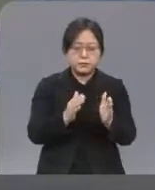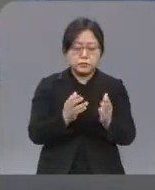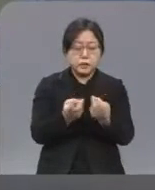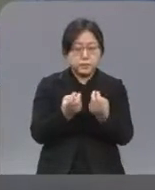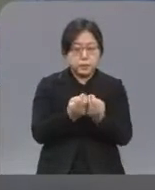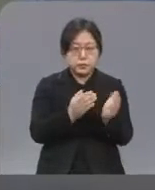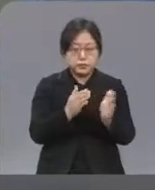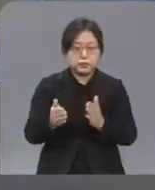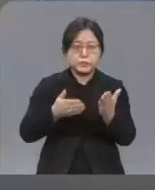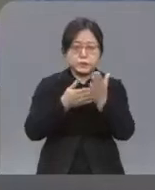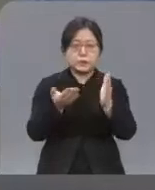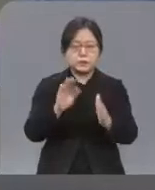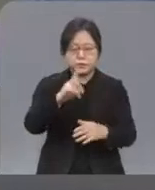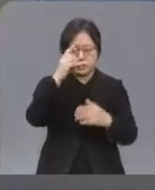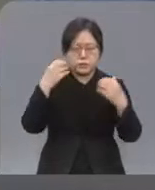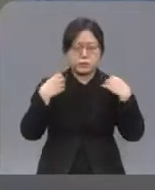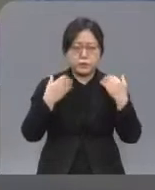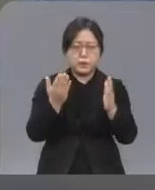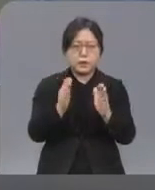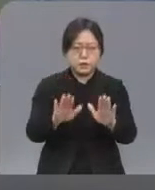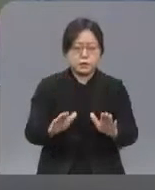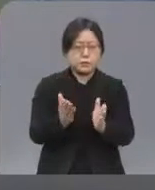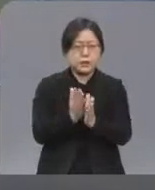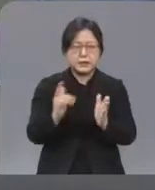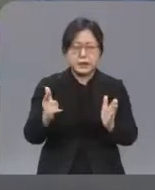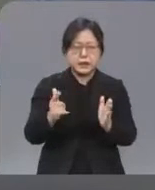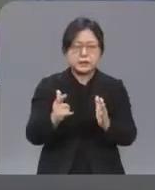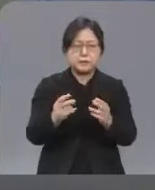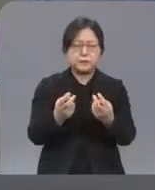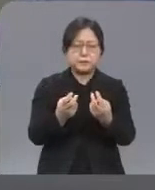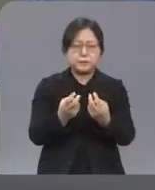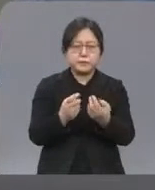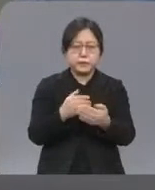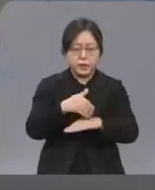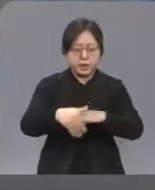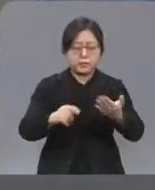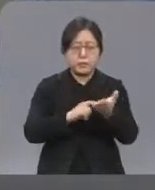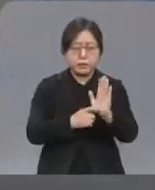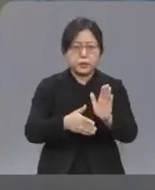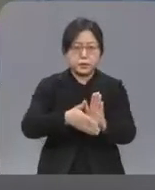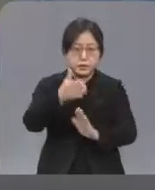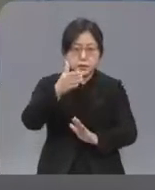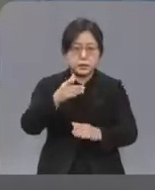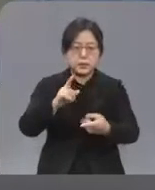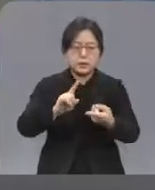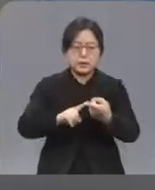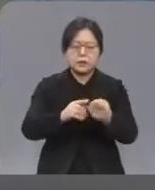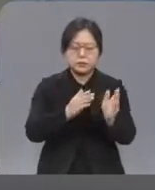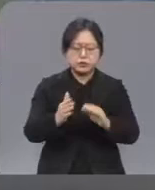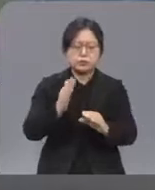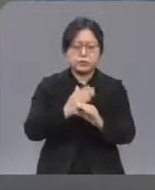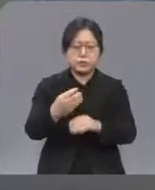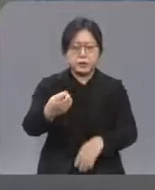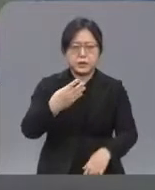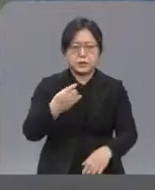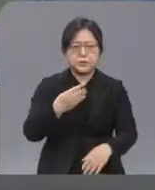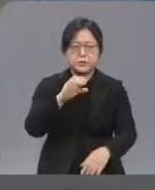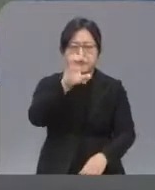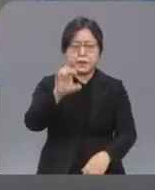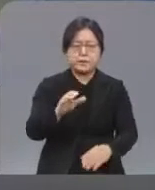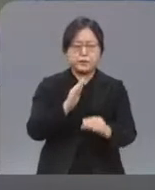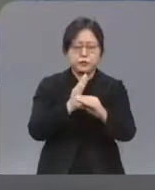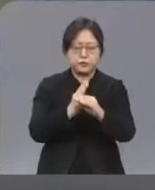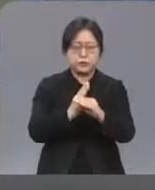요구해왔는데요. 그러나 정부는 현실과 동떨어진 대책을 내놨고 자치단체들은 이마저도 준비 중이라는 답변을 반복하고